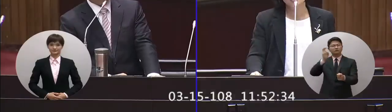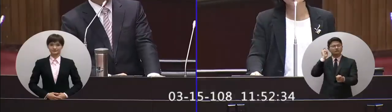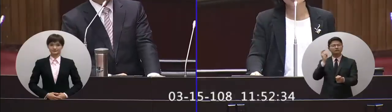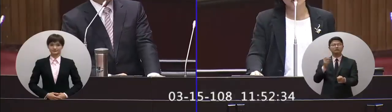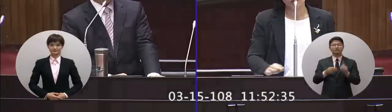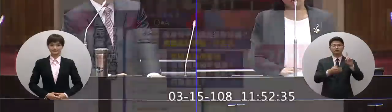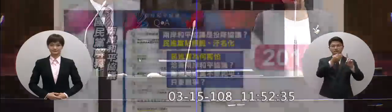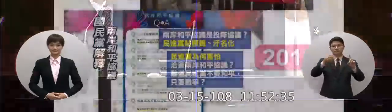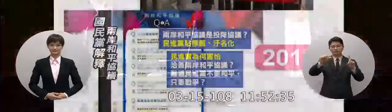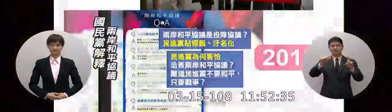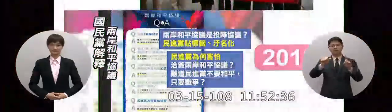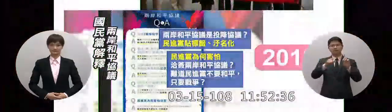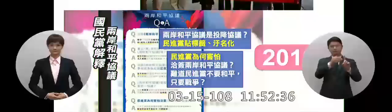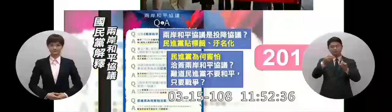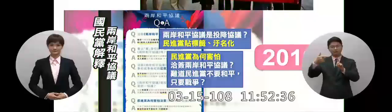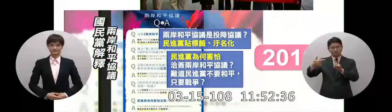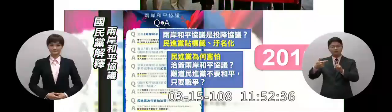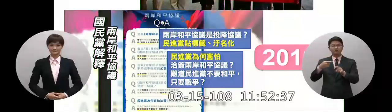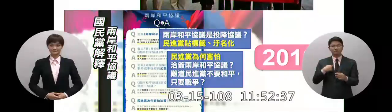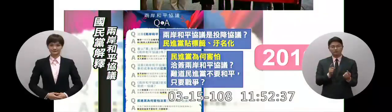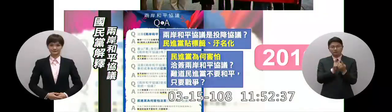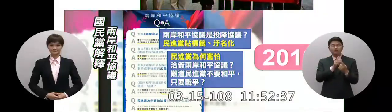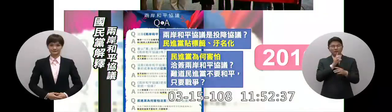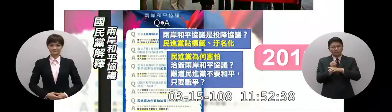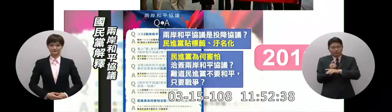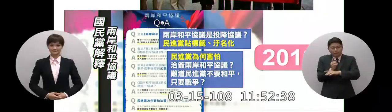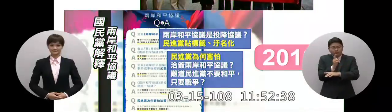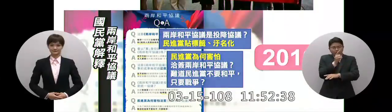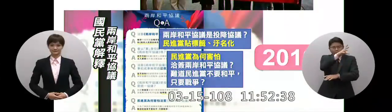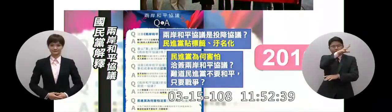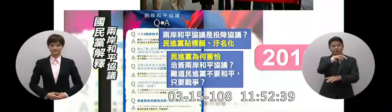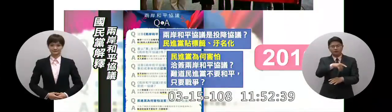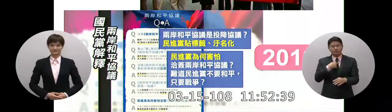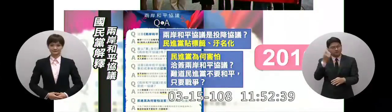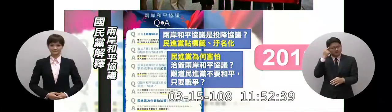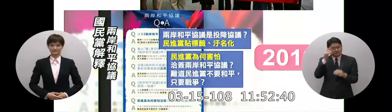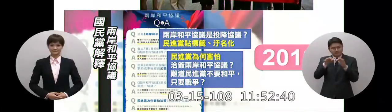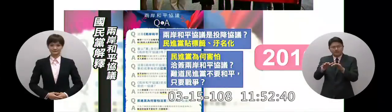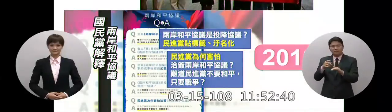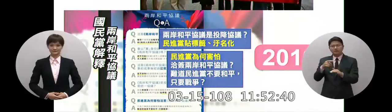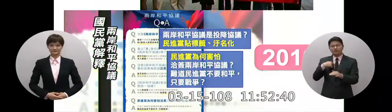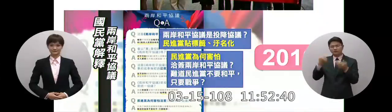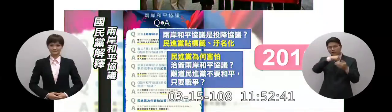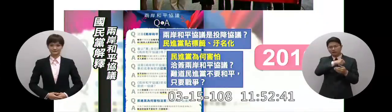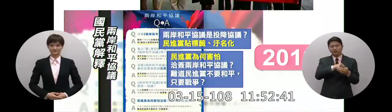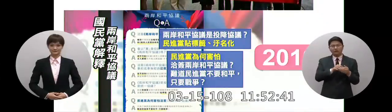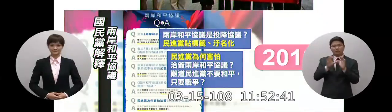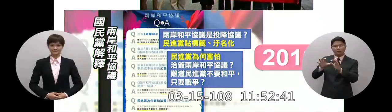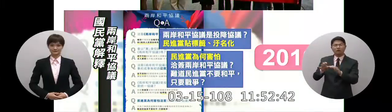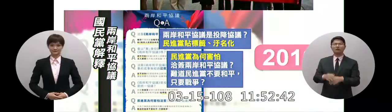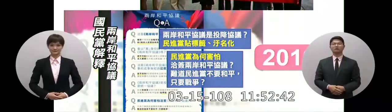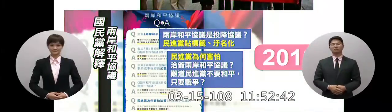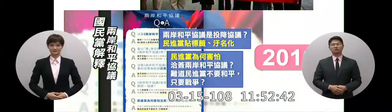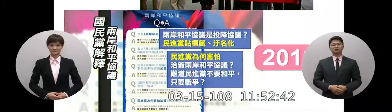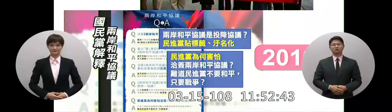20年前1995、1996的时候，我们面对的是飞弹危机，中国飞弹要攻击台湾。在这个时候，当